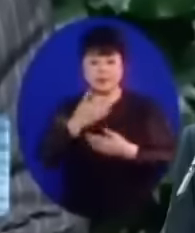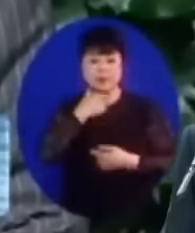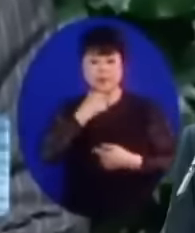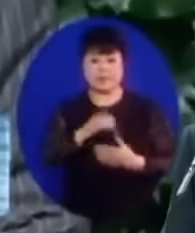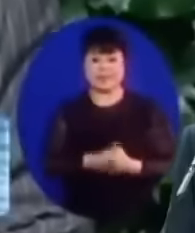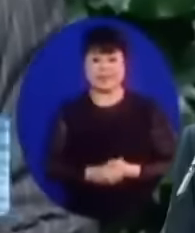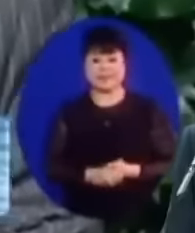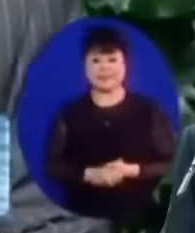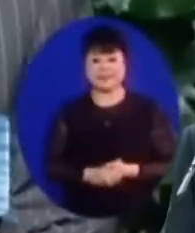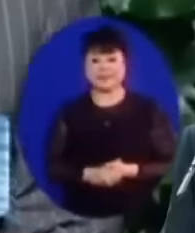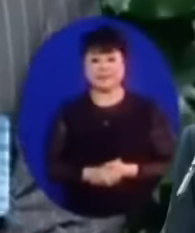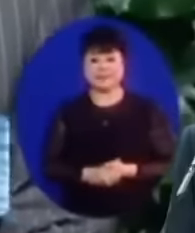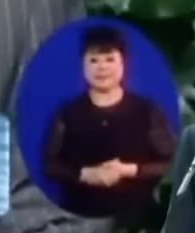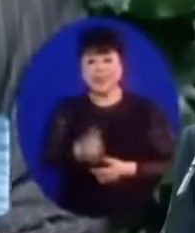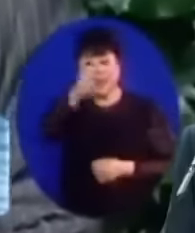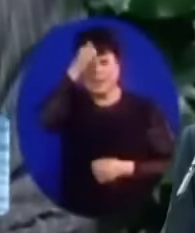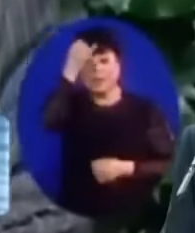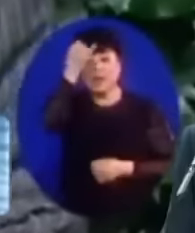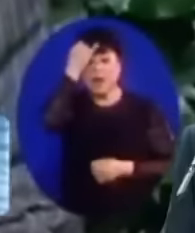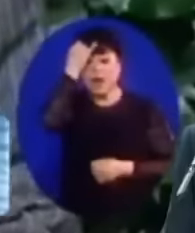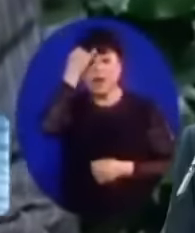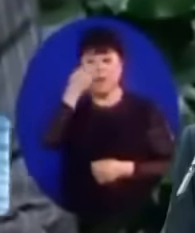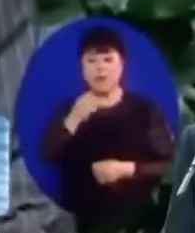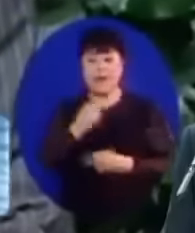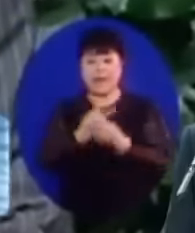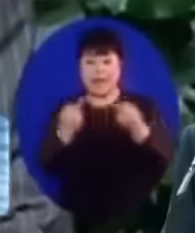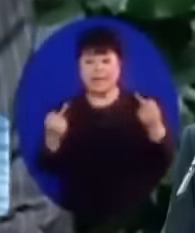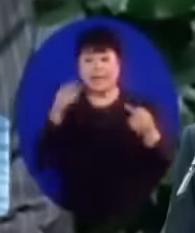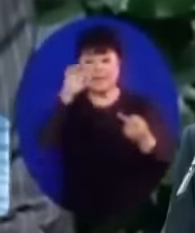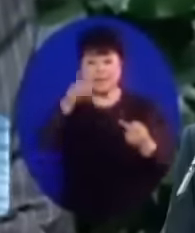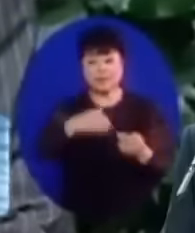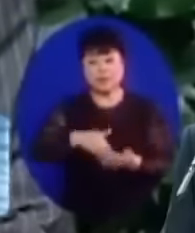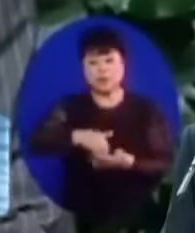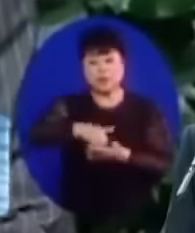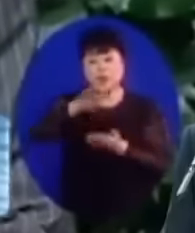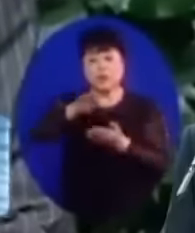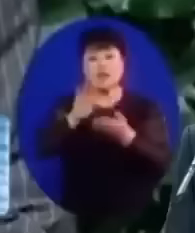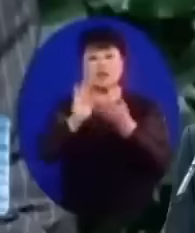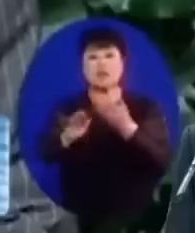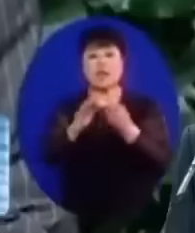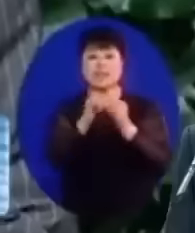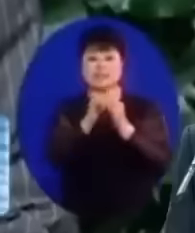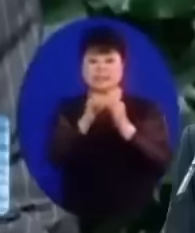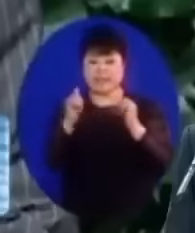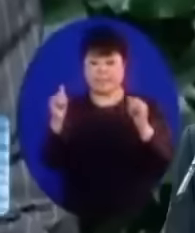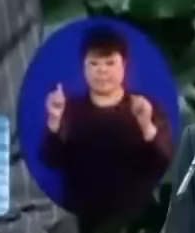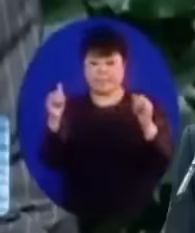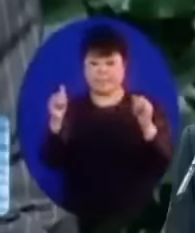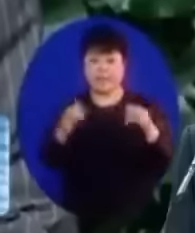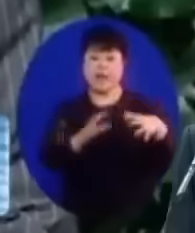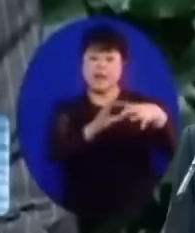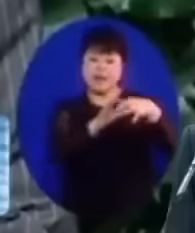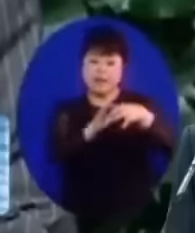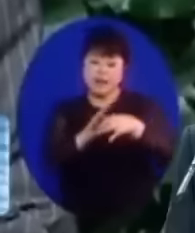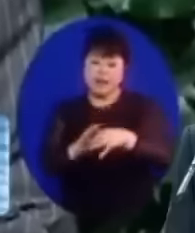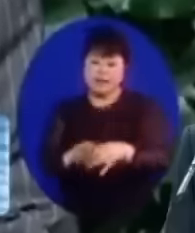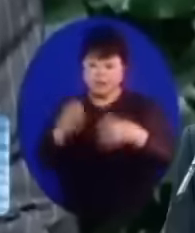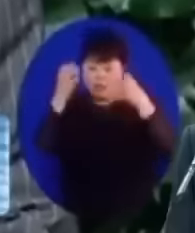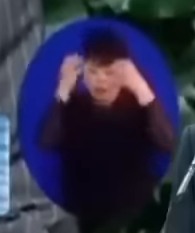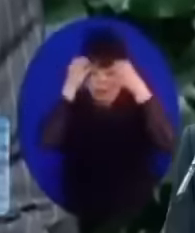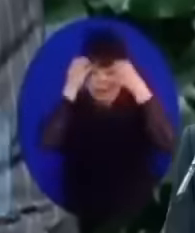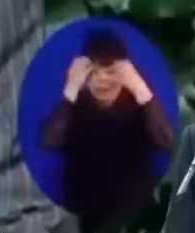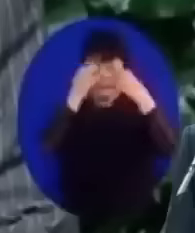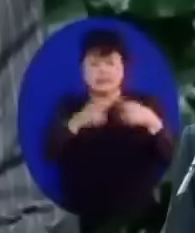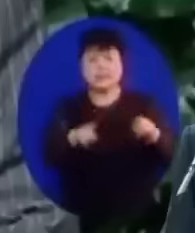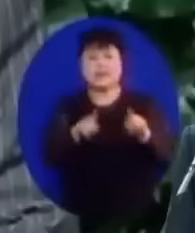합니다. 아담과 하와가 에덴 동산에서 쫓겨난 이후 인간은 끊임없이 고난과